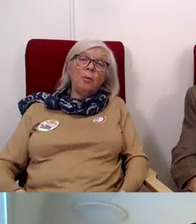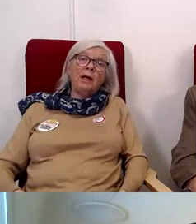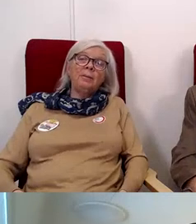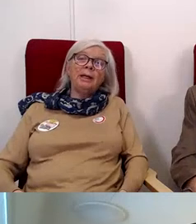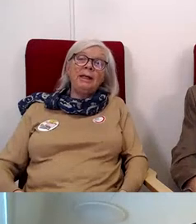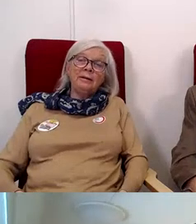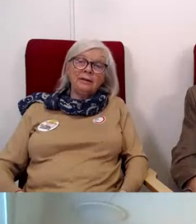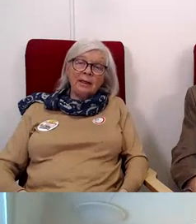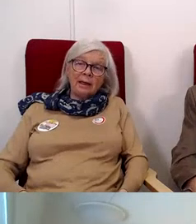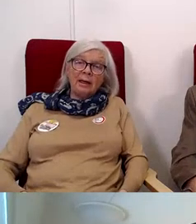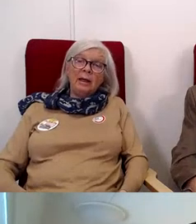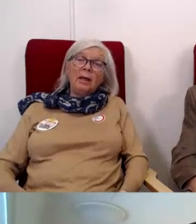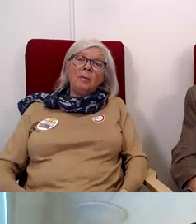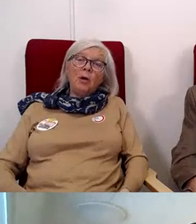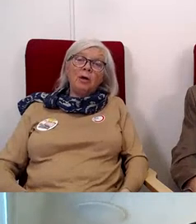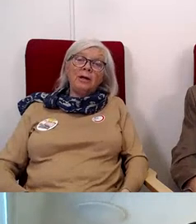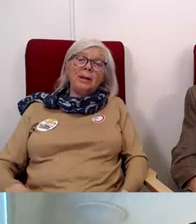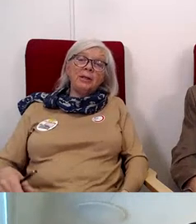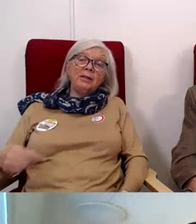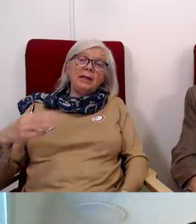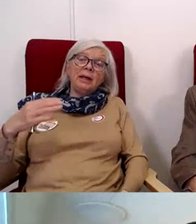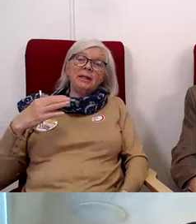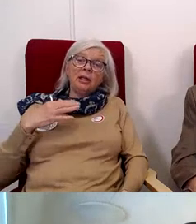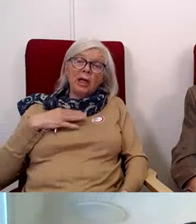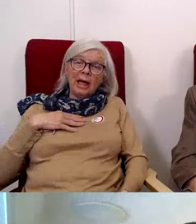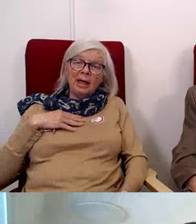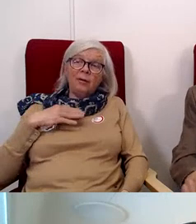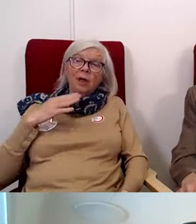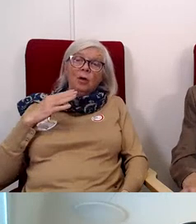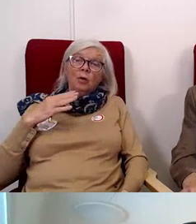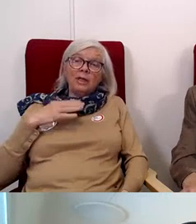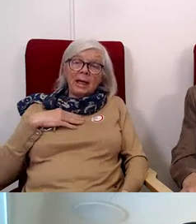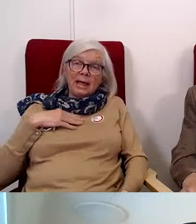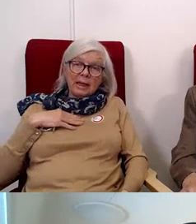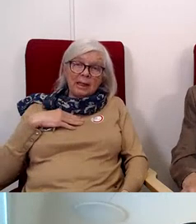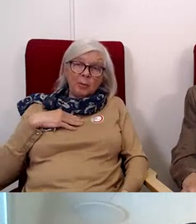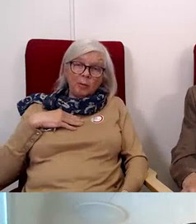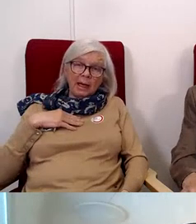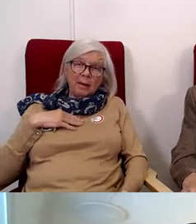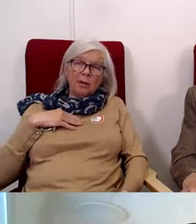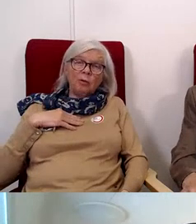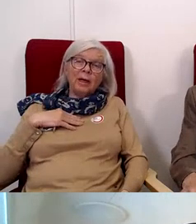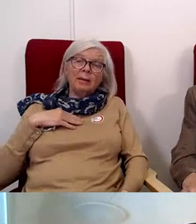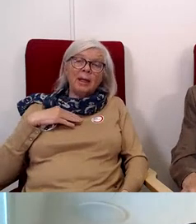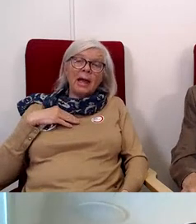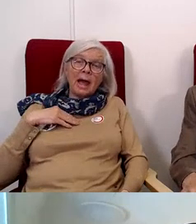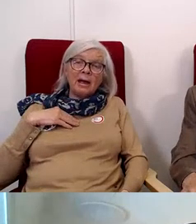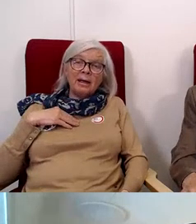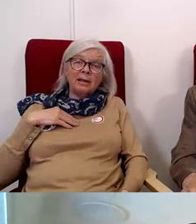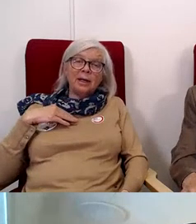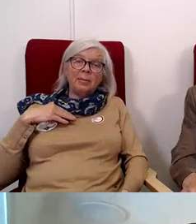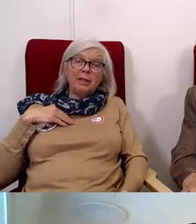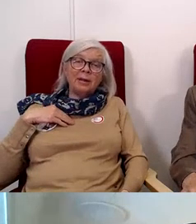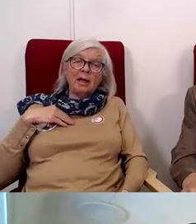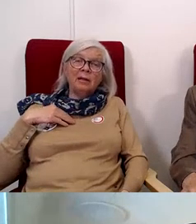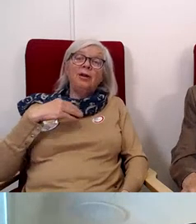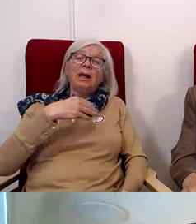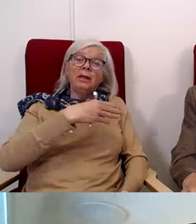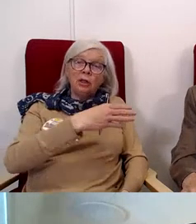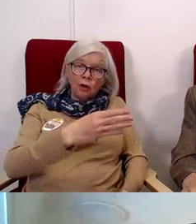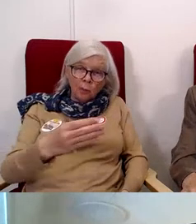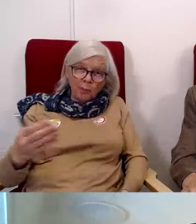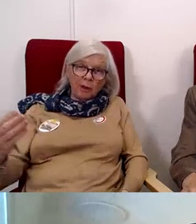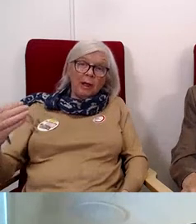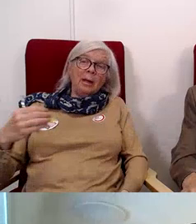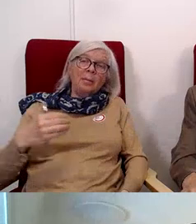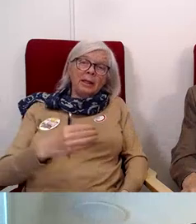också om att man inte bara representerar sig själv och sina egna problem, utan att man är en representant för